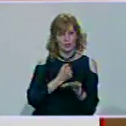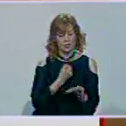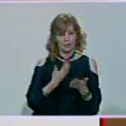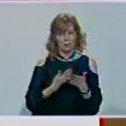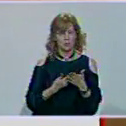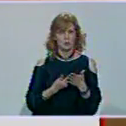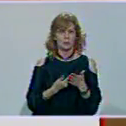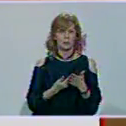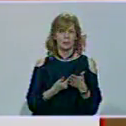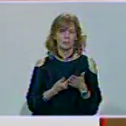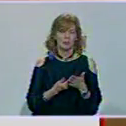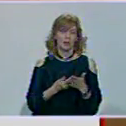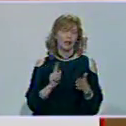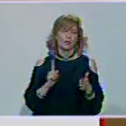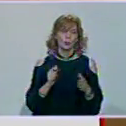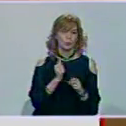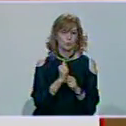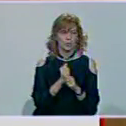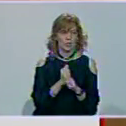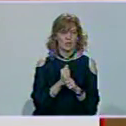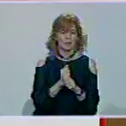de alte lucruri, nu depun